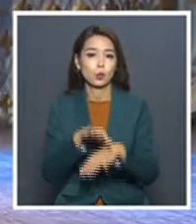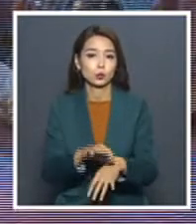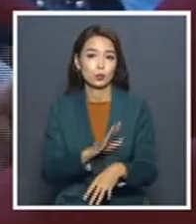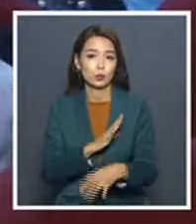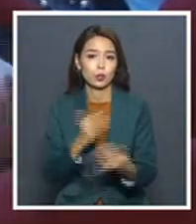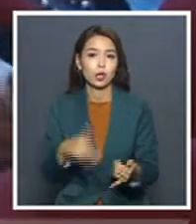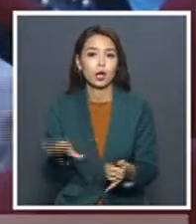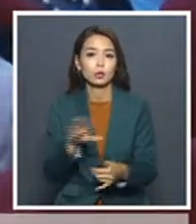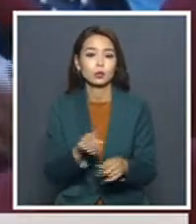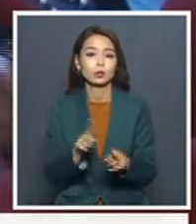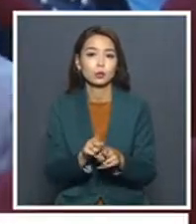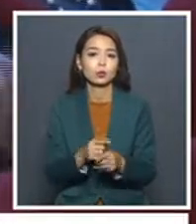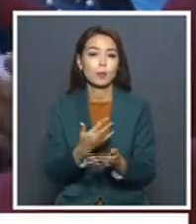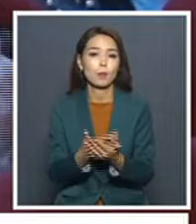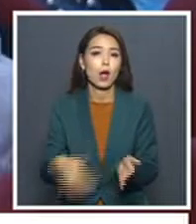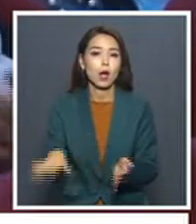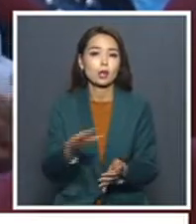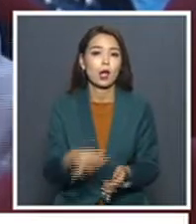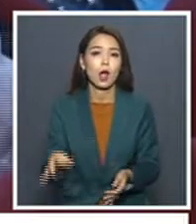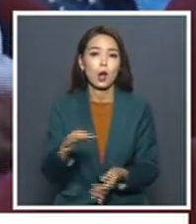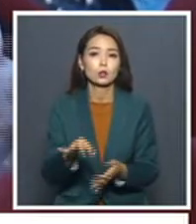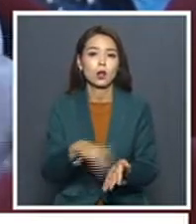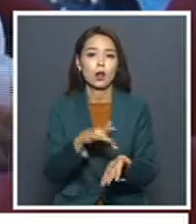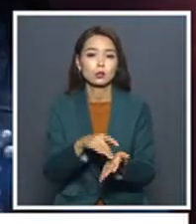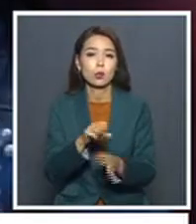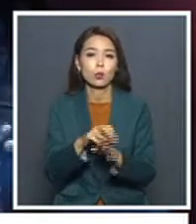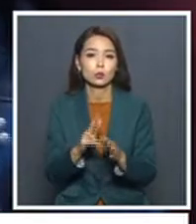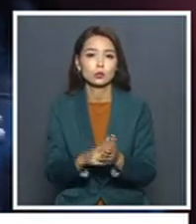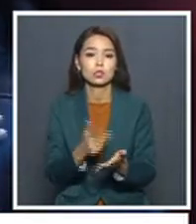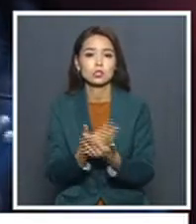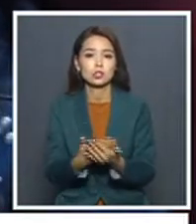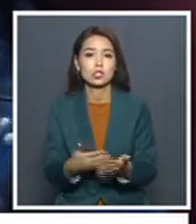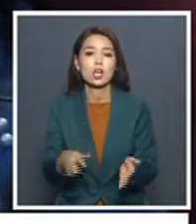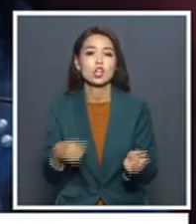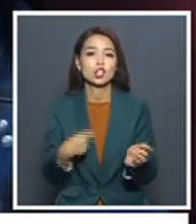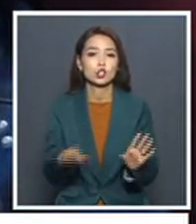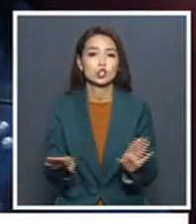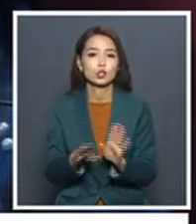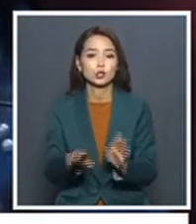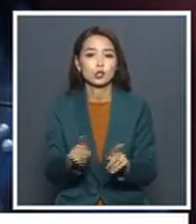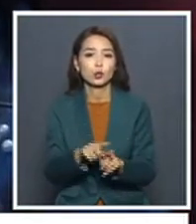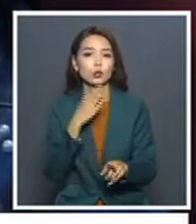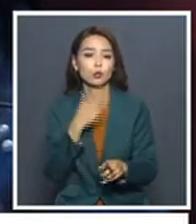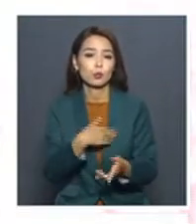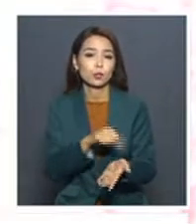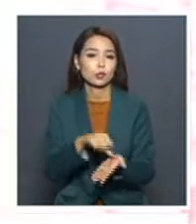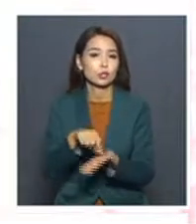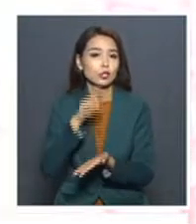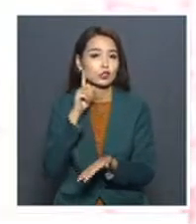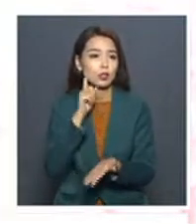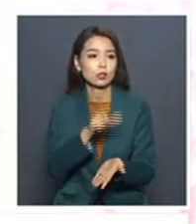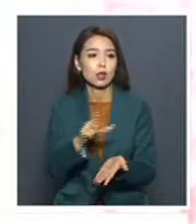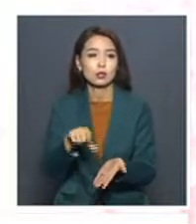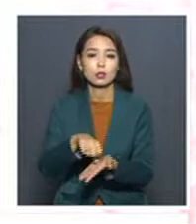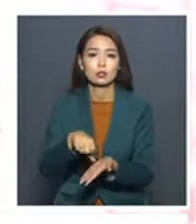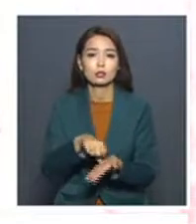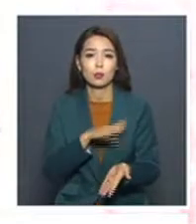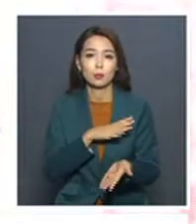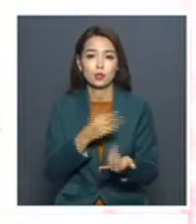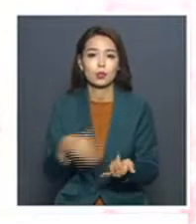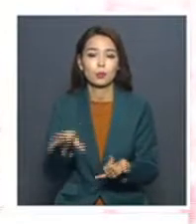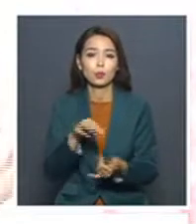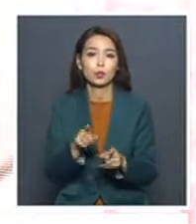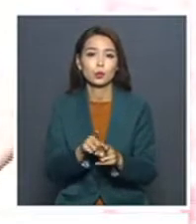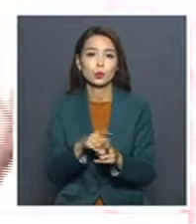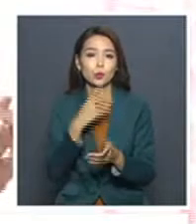Мүшайраға өңірдің барлық аудан қалаларынан 18 жырсүйер жас қатысты. Байқауда сөз шеберлері бір-бірінен оза шауып,